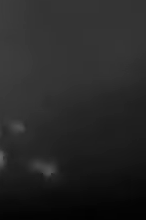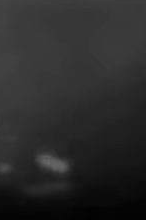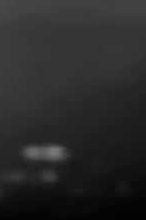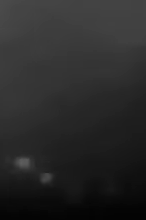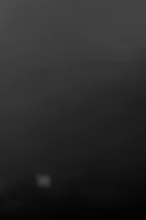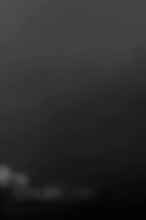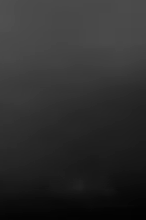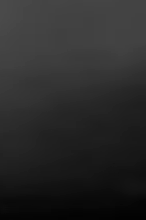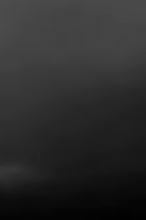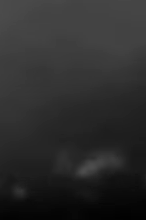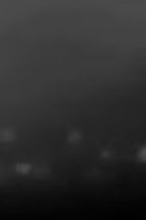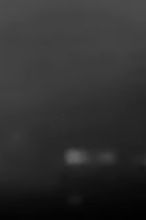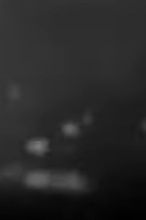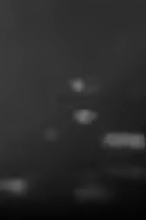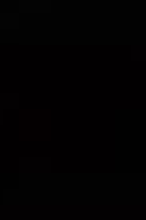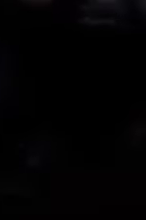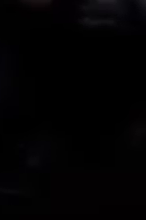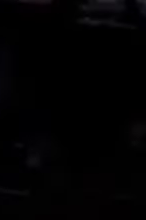dovrebbe